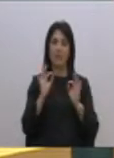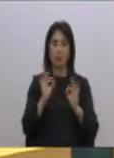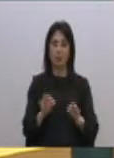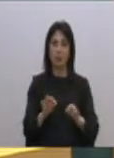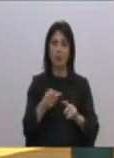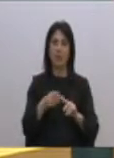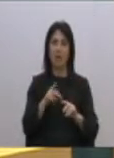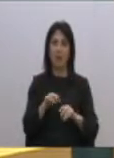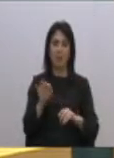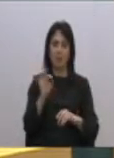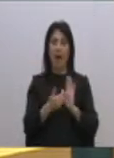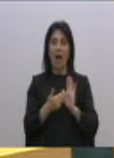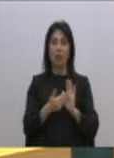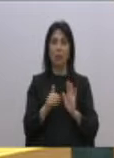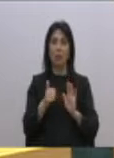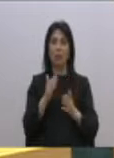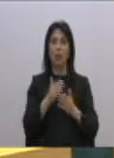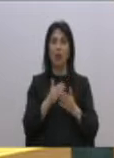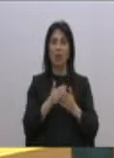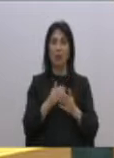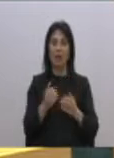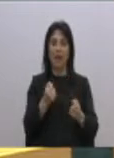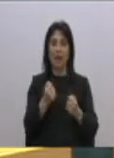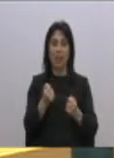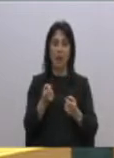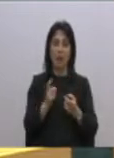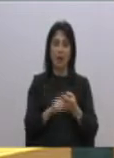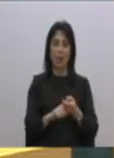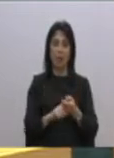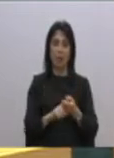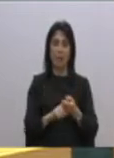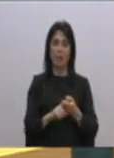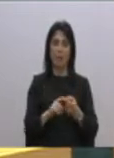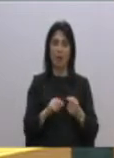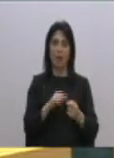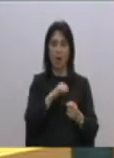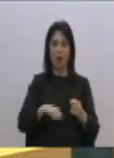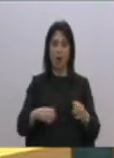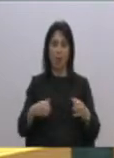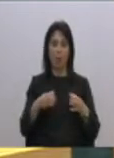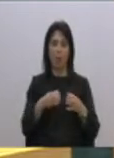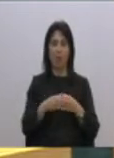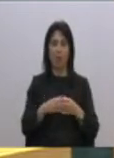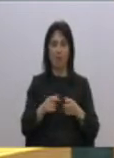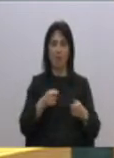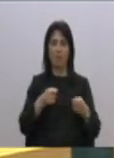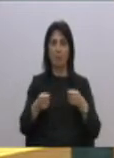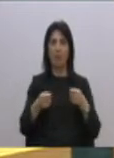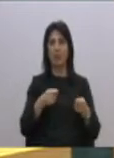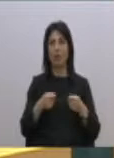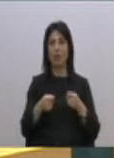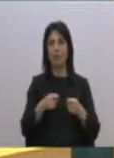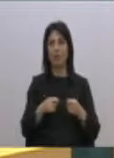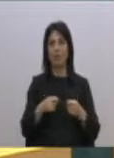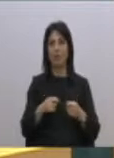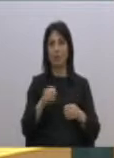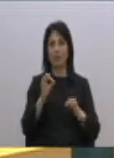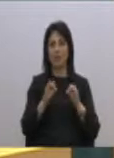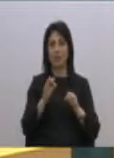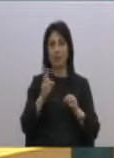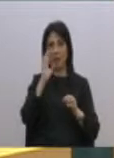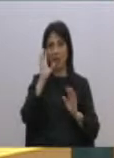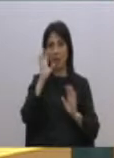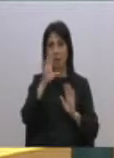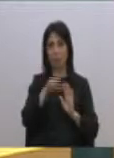სწორედ აი იმაზე როკლის გამყარებული კორპორატივიზმი და კლანური მართლობა სასამართლო